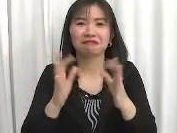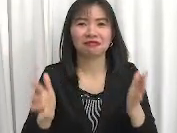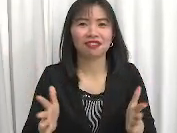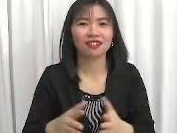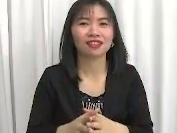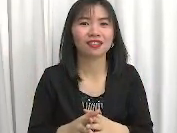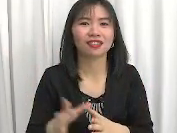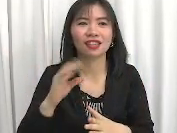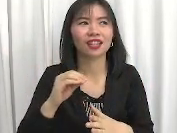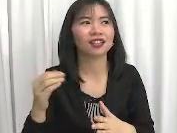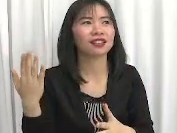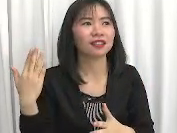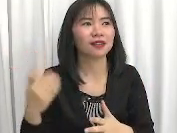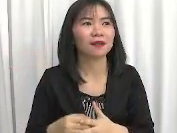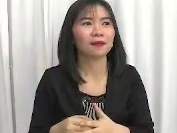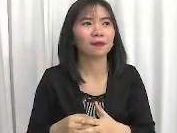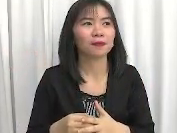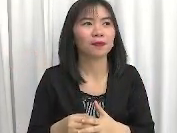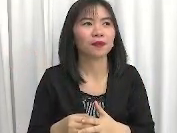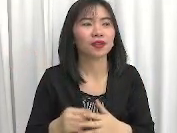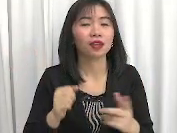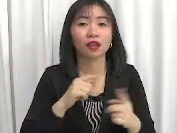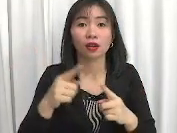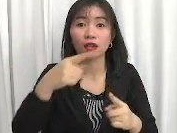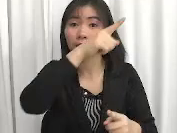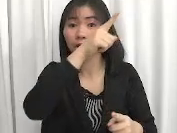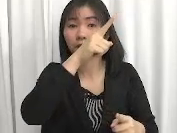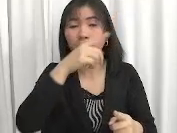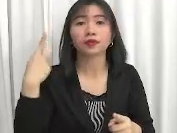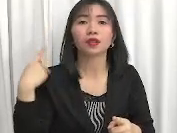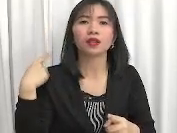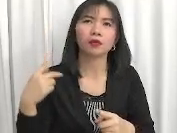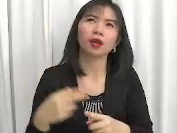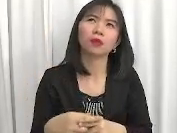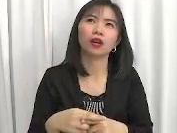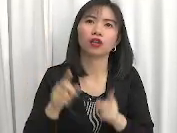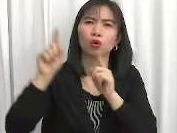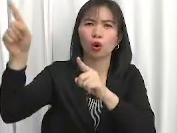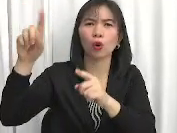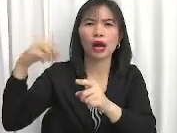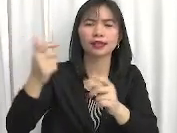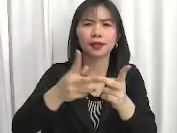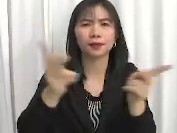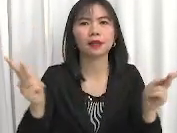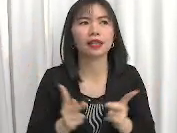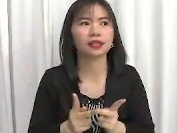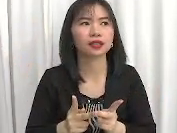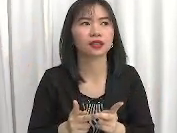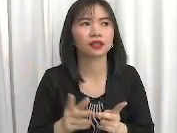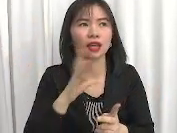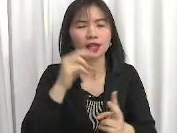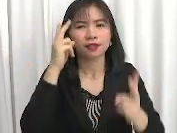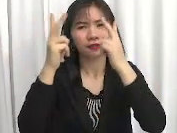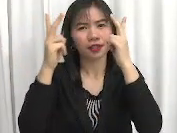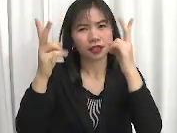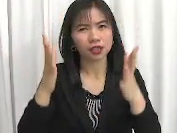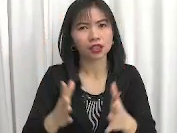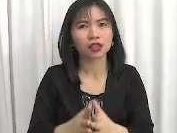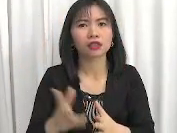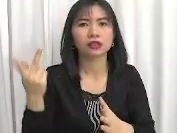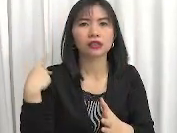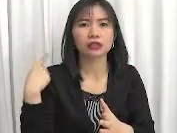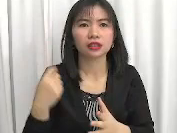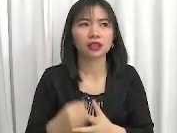Marami, nung kami nagra-rides pa ng mga riders, may mga na-rides kami na o binisita na mag-asawang